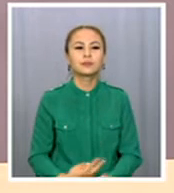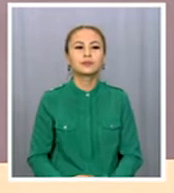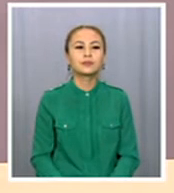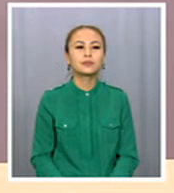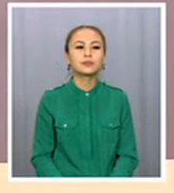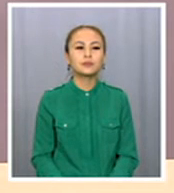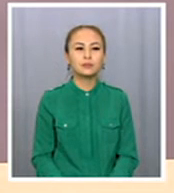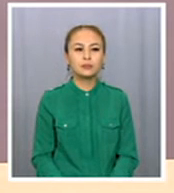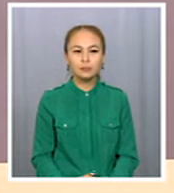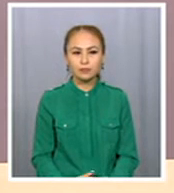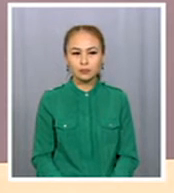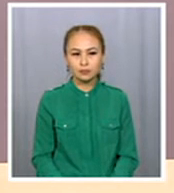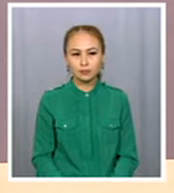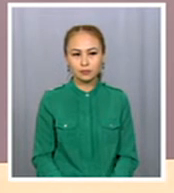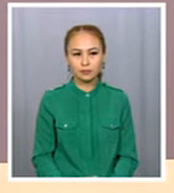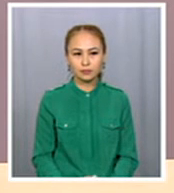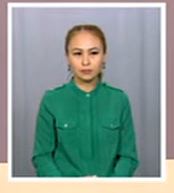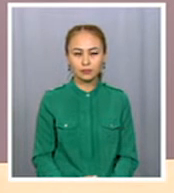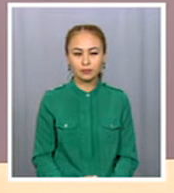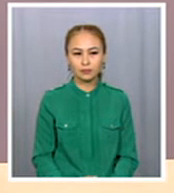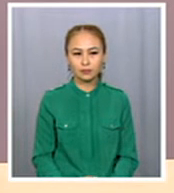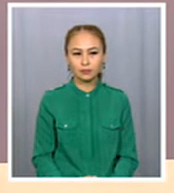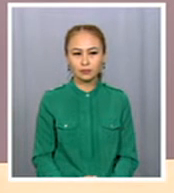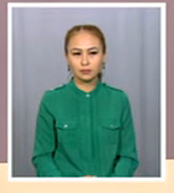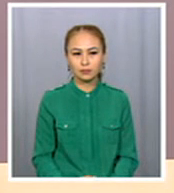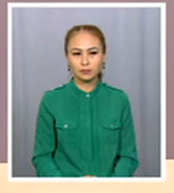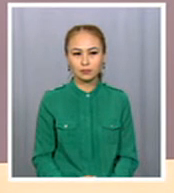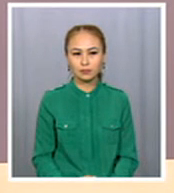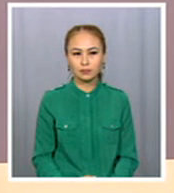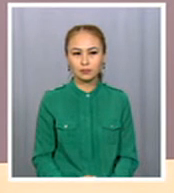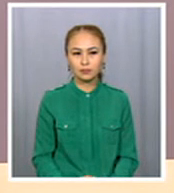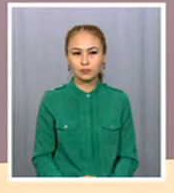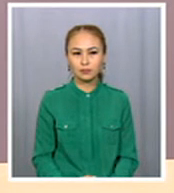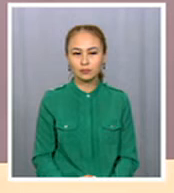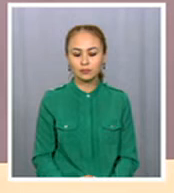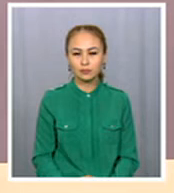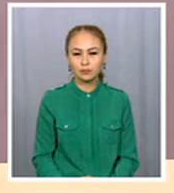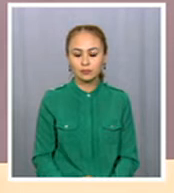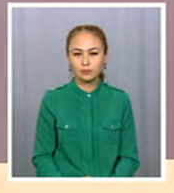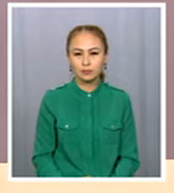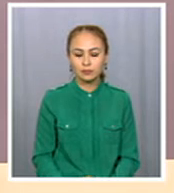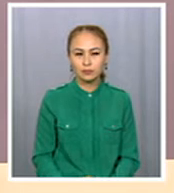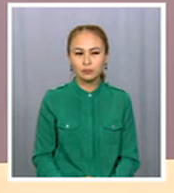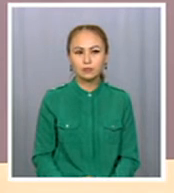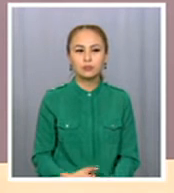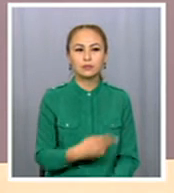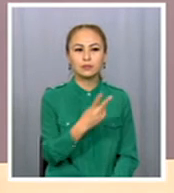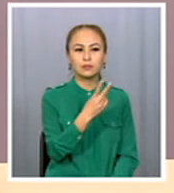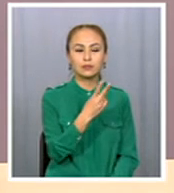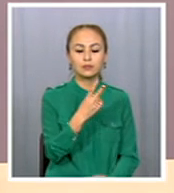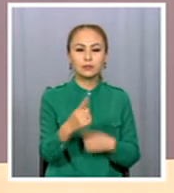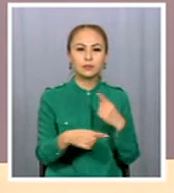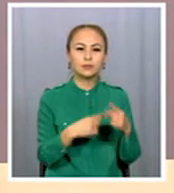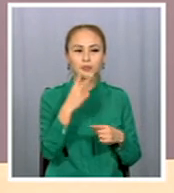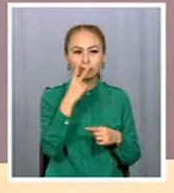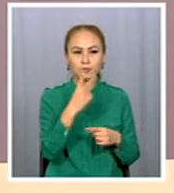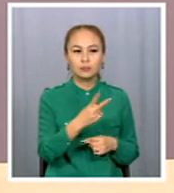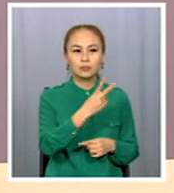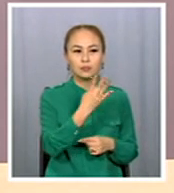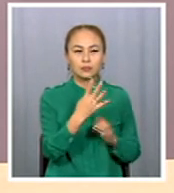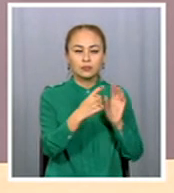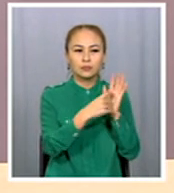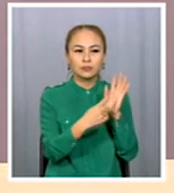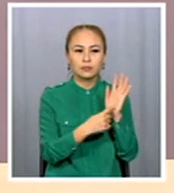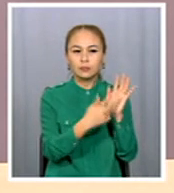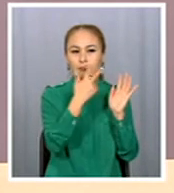Демек, 6 2 санынан артық. Келесі өрнекке назар аударамыз. 24